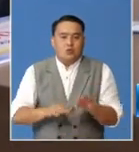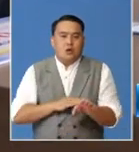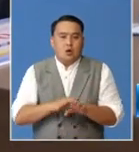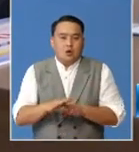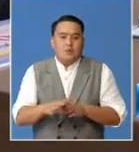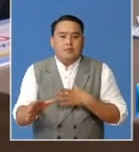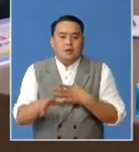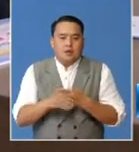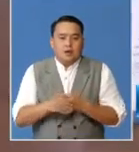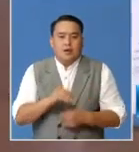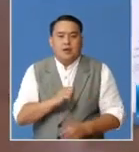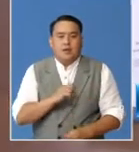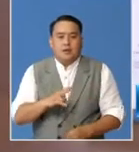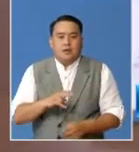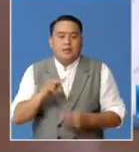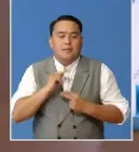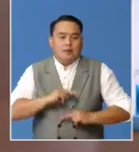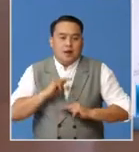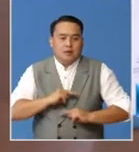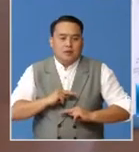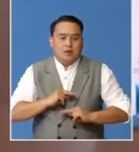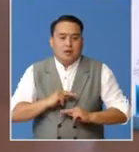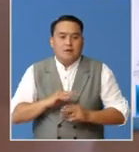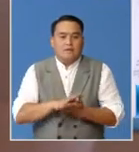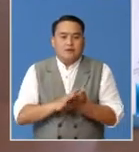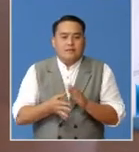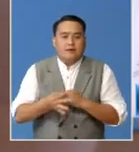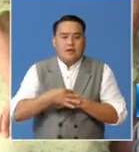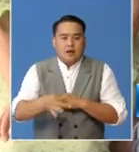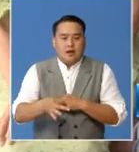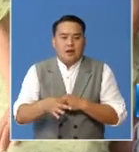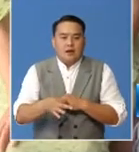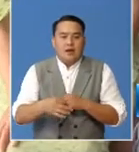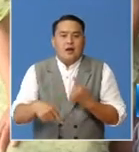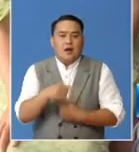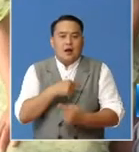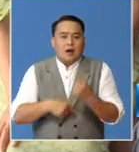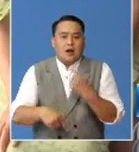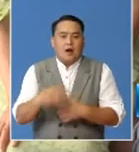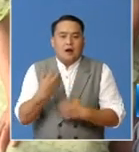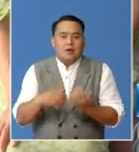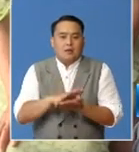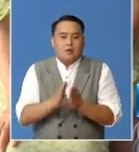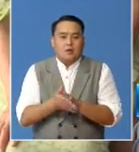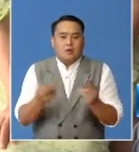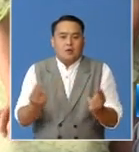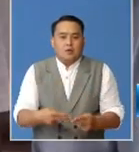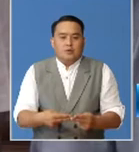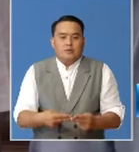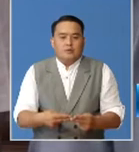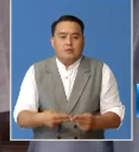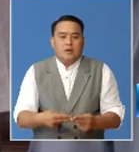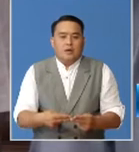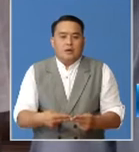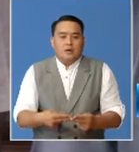Бүгін бірлестік пен Атамекен ұлттық кәсіпкерлер палатасының облыстық филиалы жанындағы іскер әйелдер кеңес арасындағы меморандумға қол қойылды.